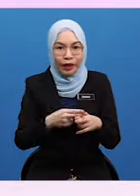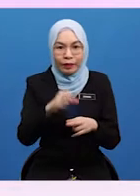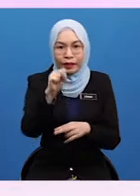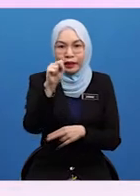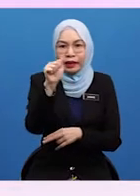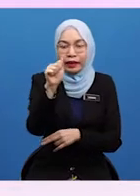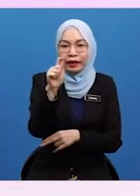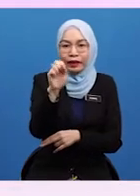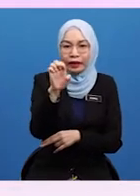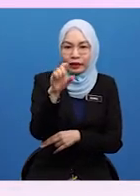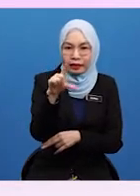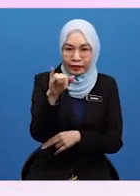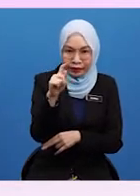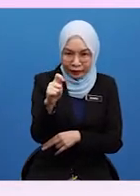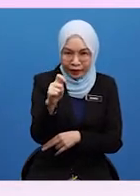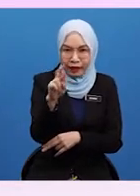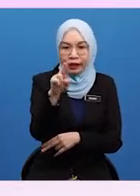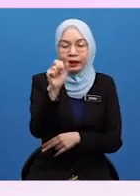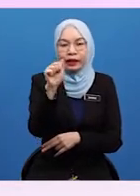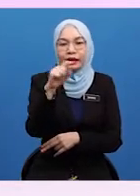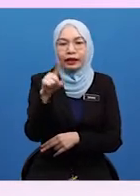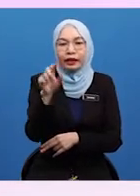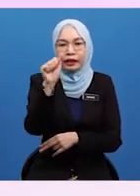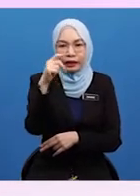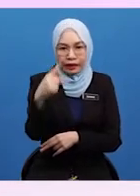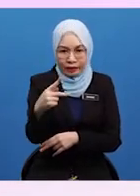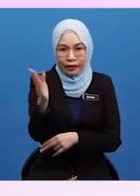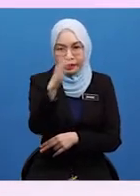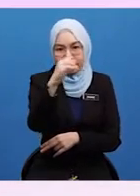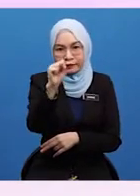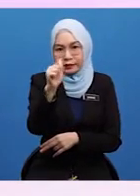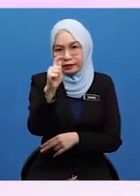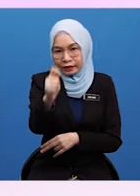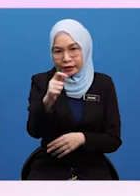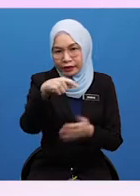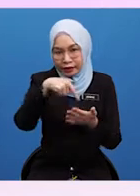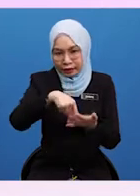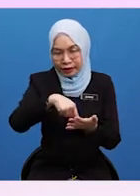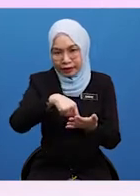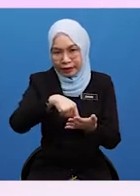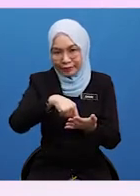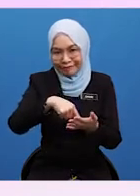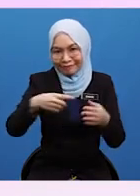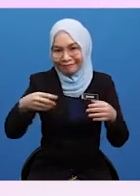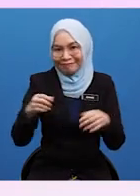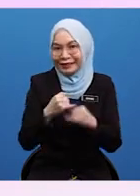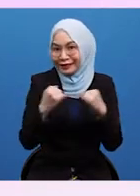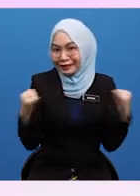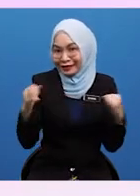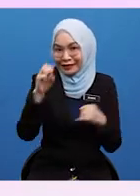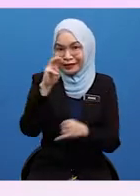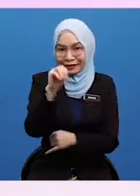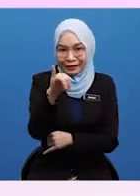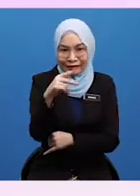bagus murid semua setelit micro yang diberi nama praza